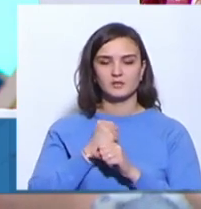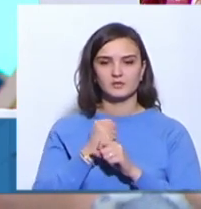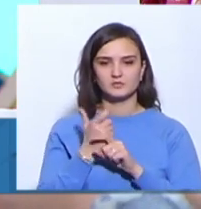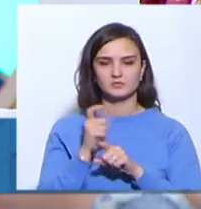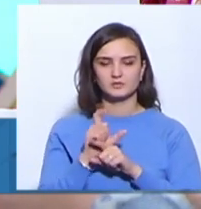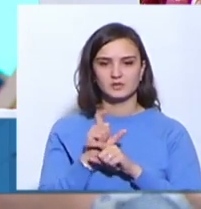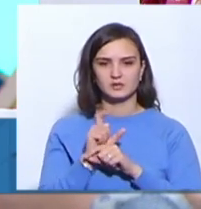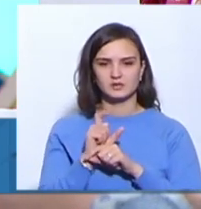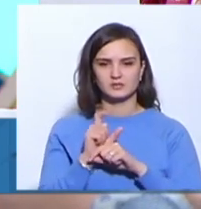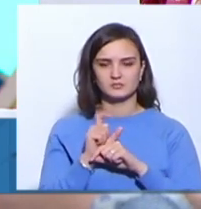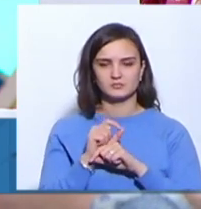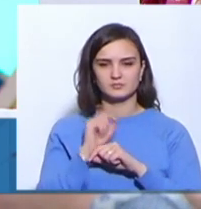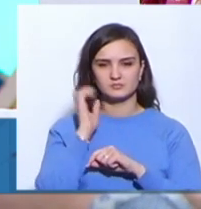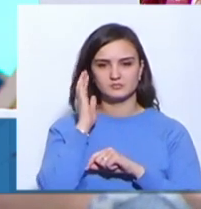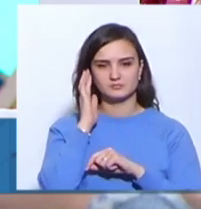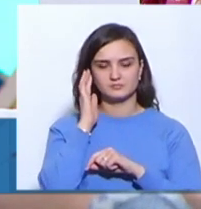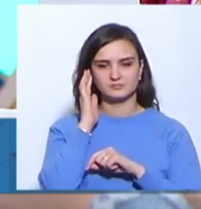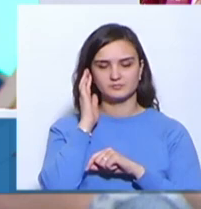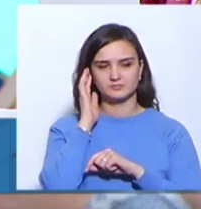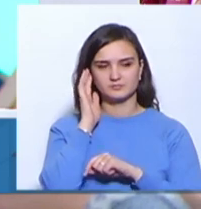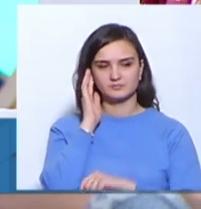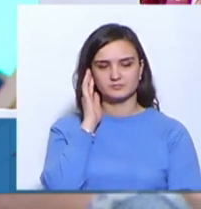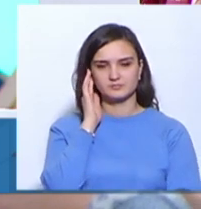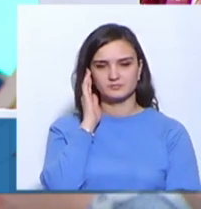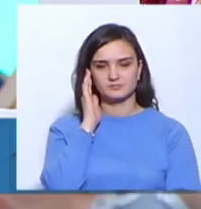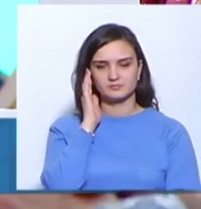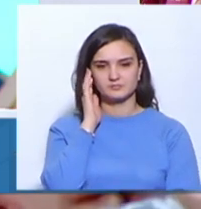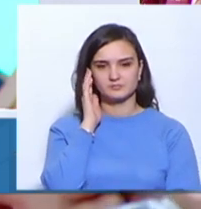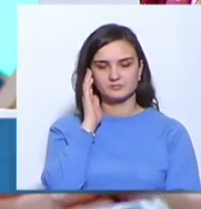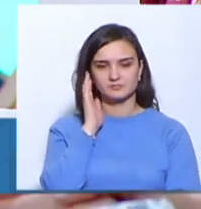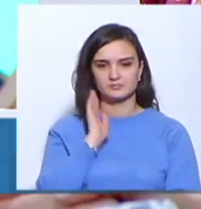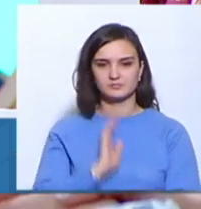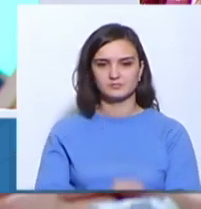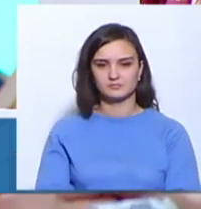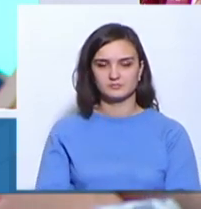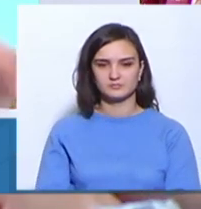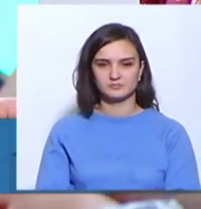ცოტა სჯან საჭმეს. იქნება შეშინებული, მოკლედ აღარ ვიცი რა ვქნა.